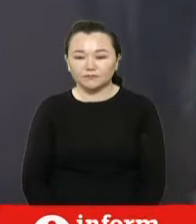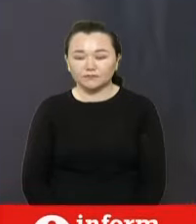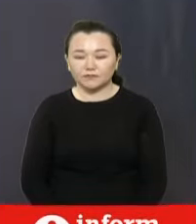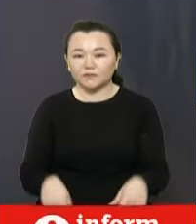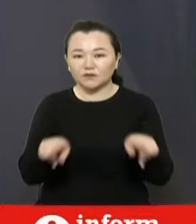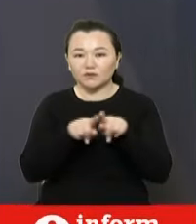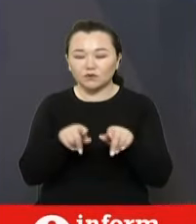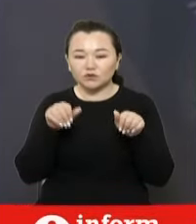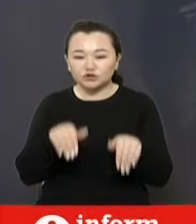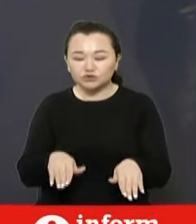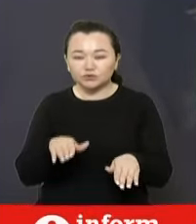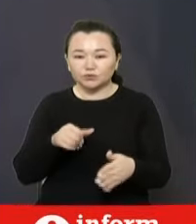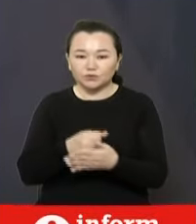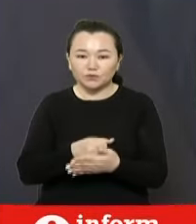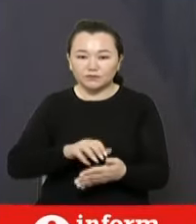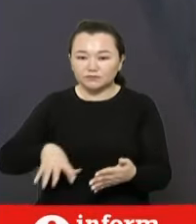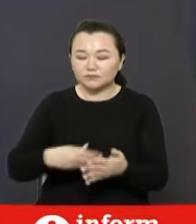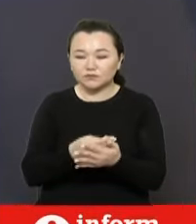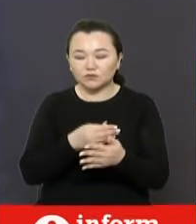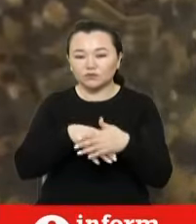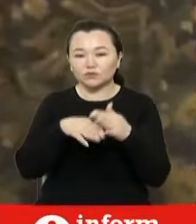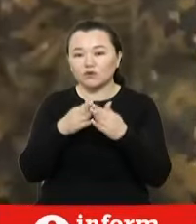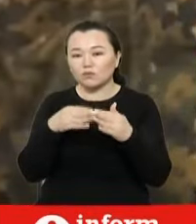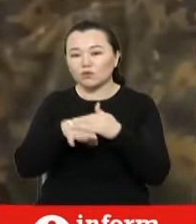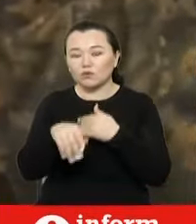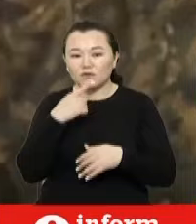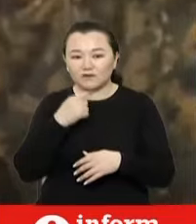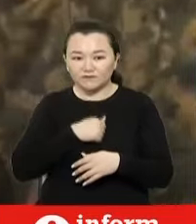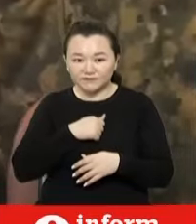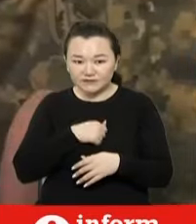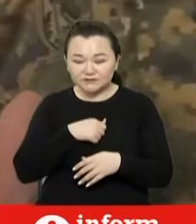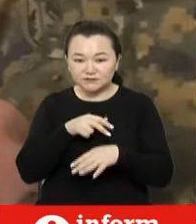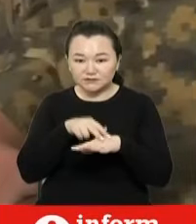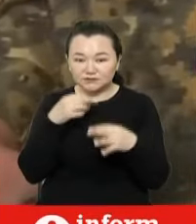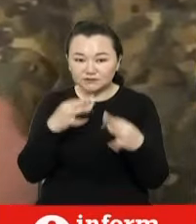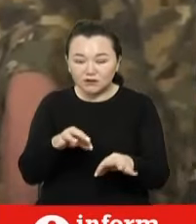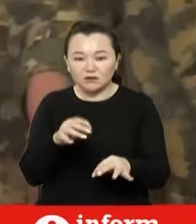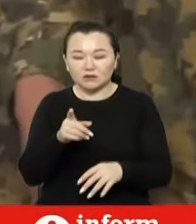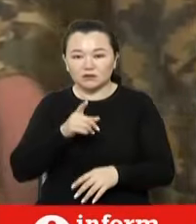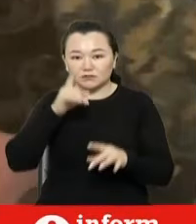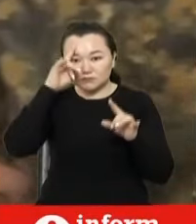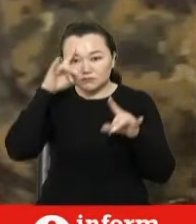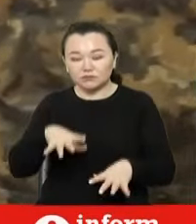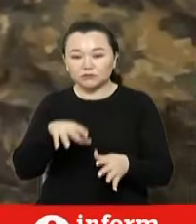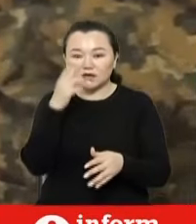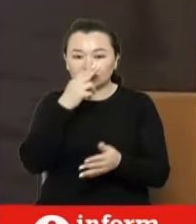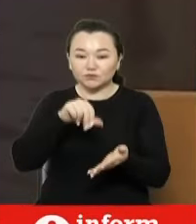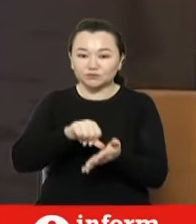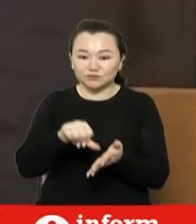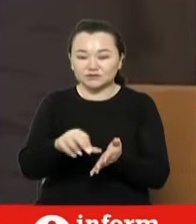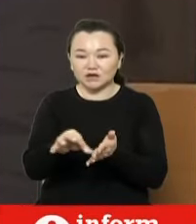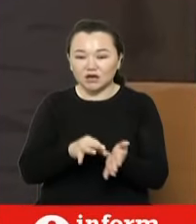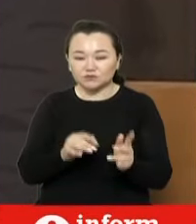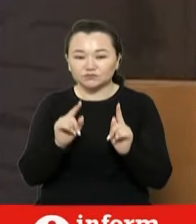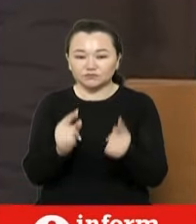Мұндай шешімді бұған дейін үйіне жіберген офицерлерде күтпеген сыңайлы. Сотқа Астанадан қатысқан олар сол жерде қамауға